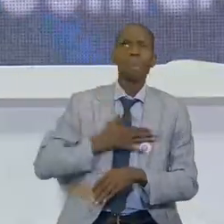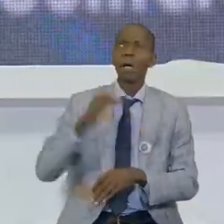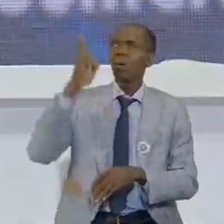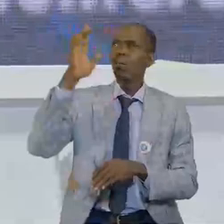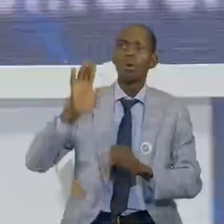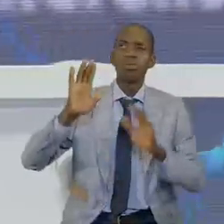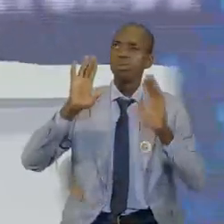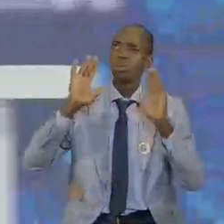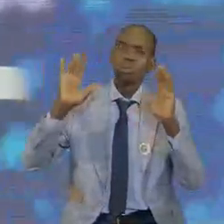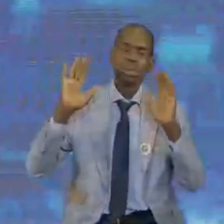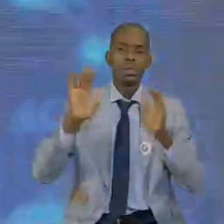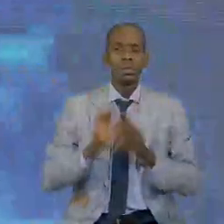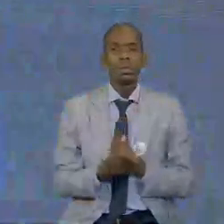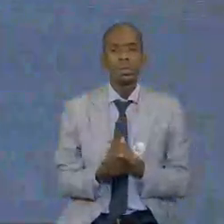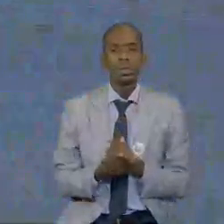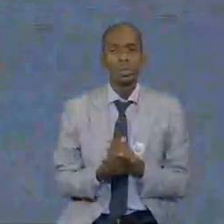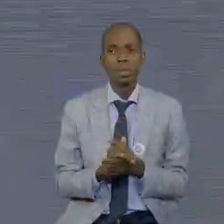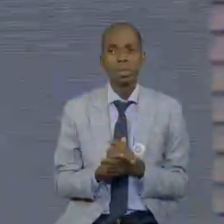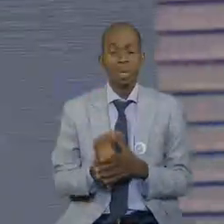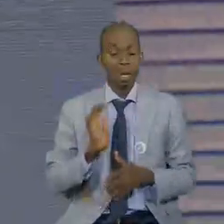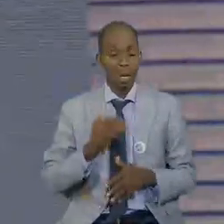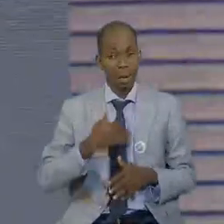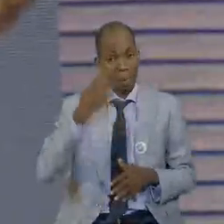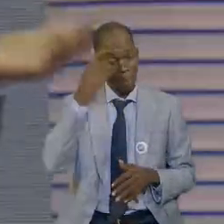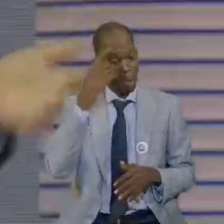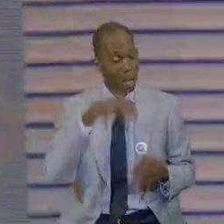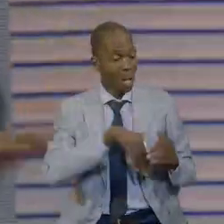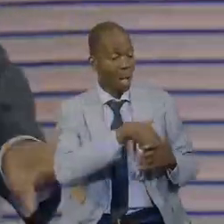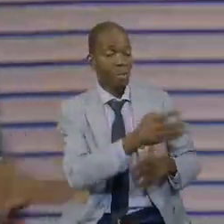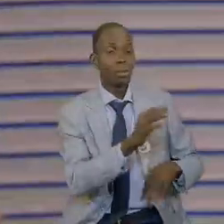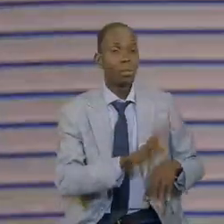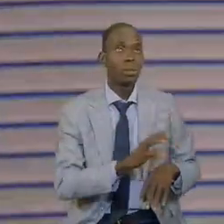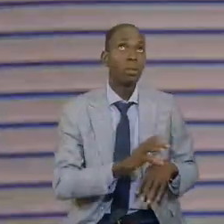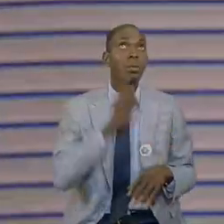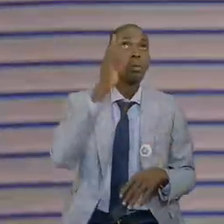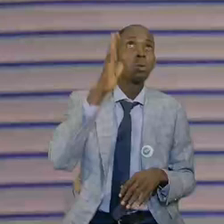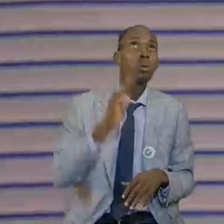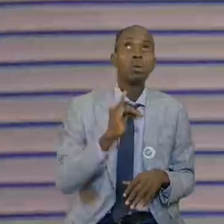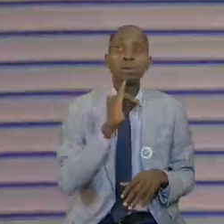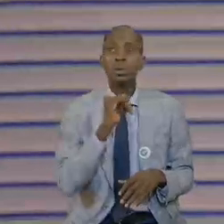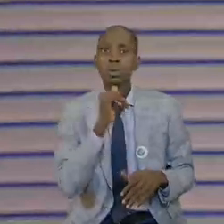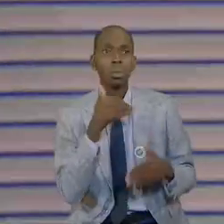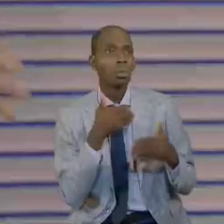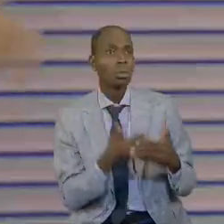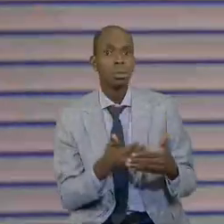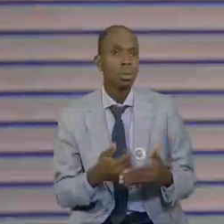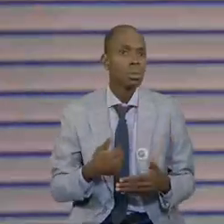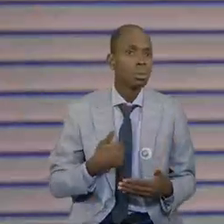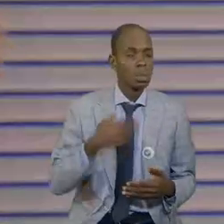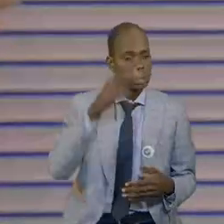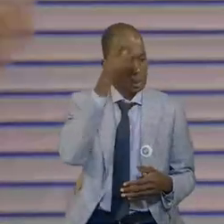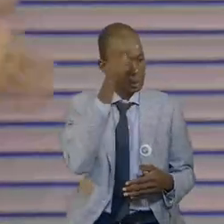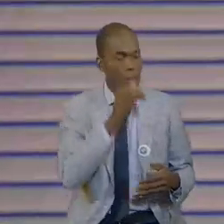au sein de l'église, Dieu est mon Dieu. Our mentality outside the church, God is not anywhere to be found. Satan